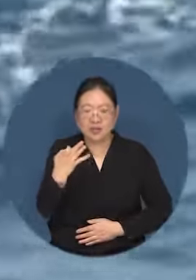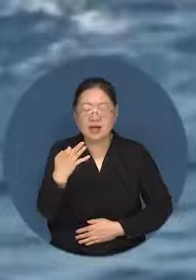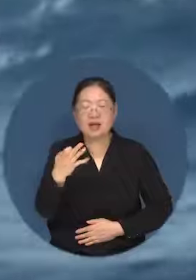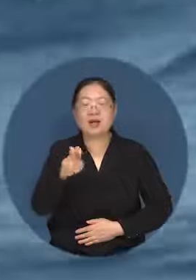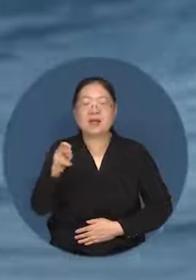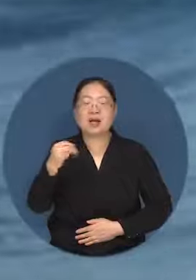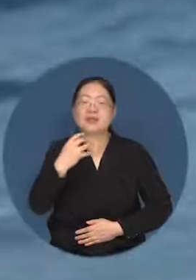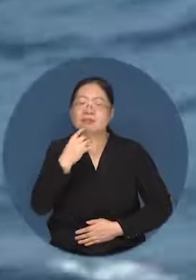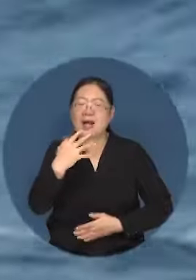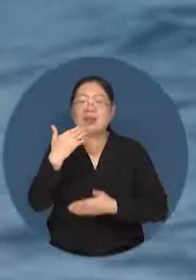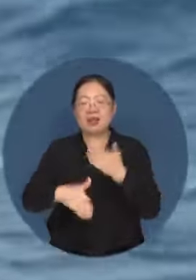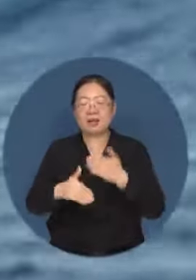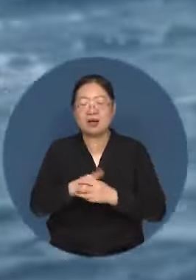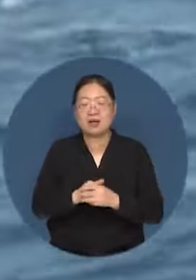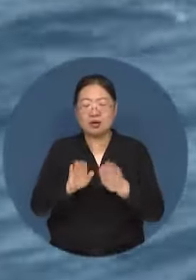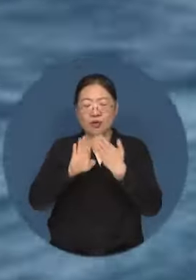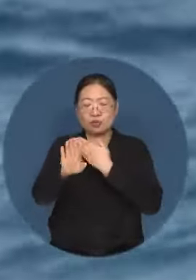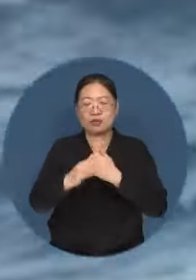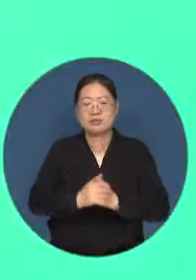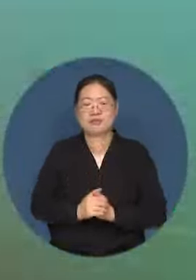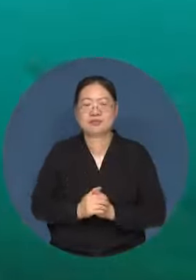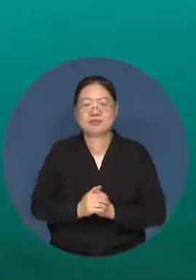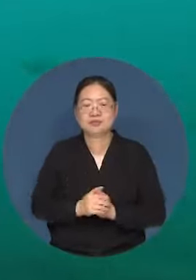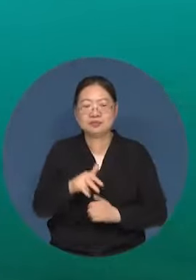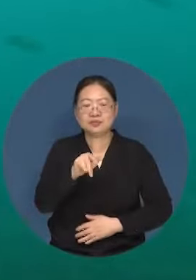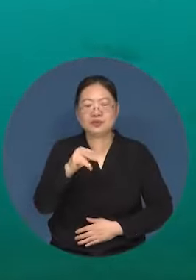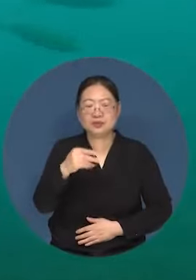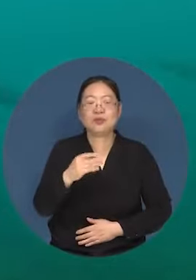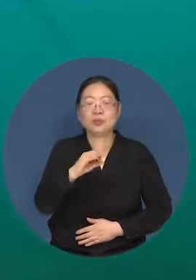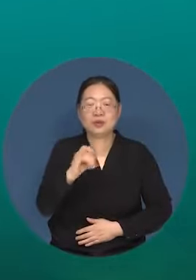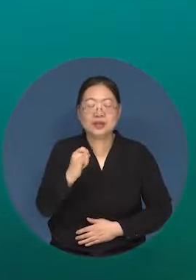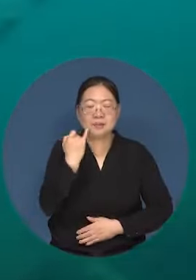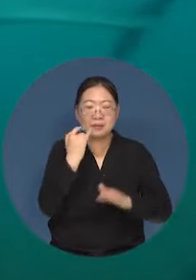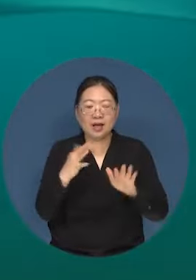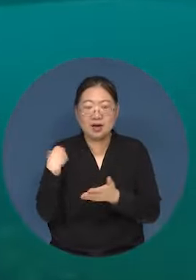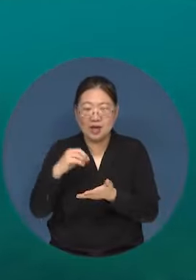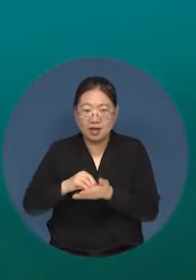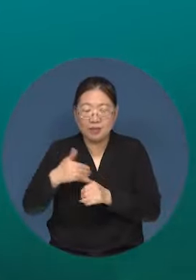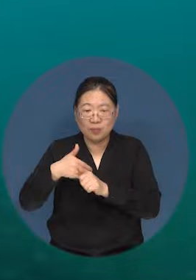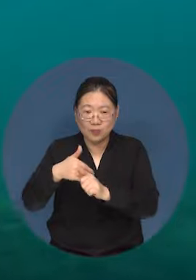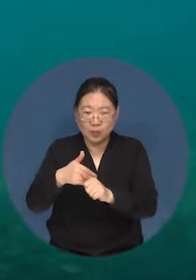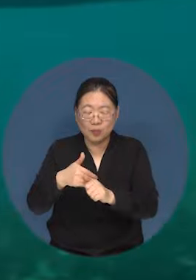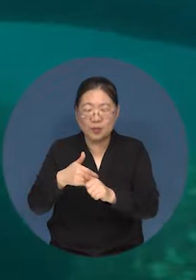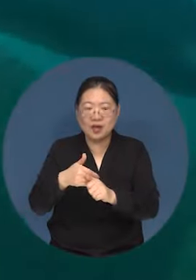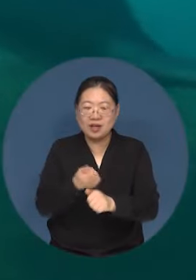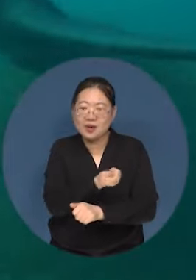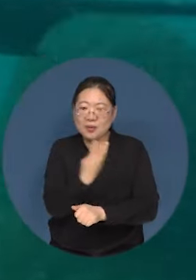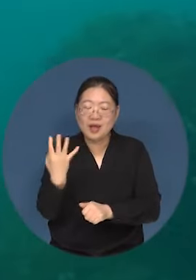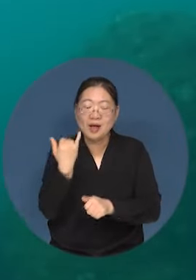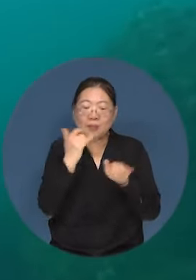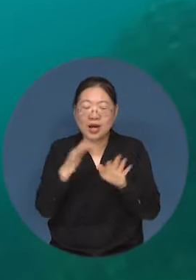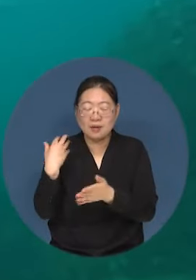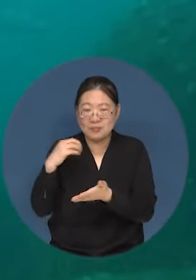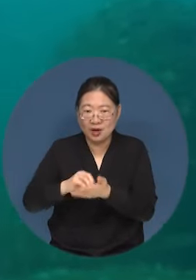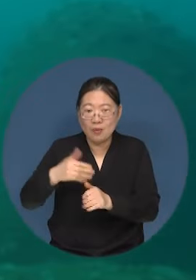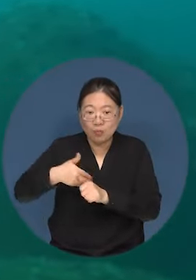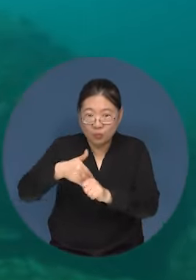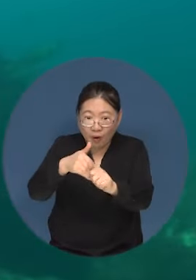남아 있었습니다. 그 이후에 뭐 제돌이도 방류되고 뭐 태산이 복순이 이렇게 많이